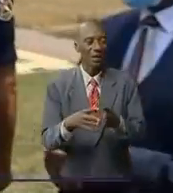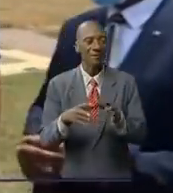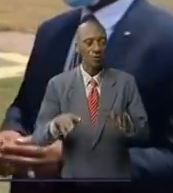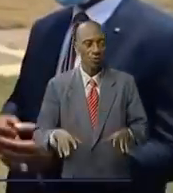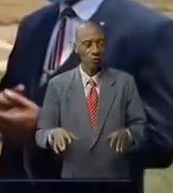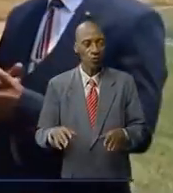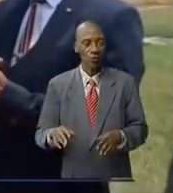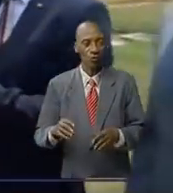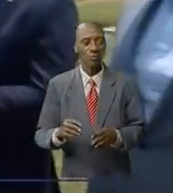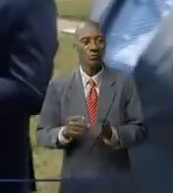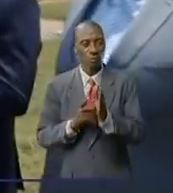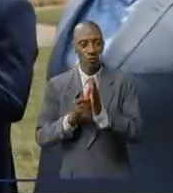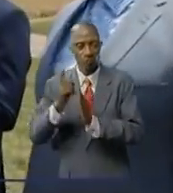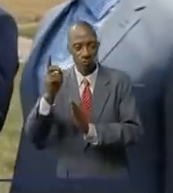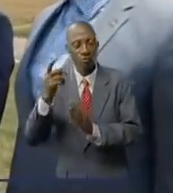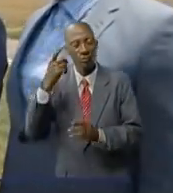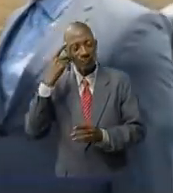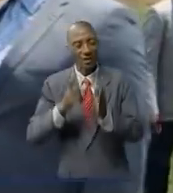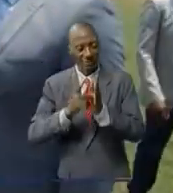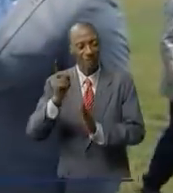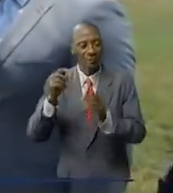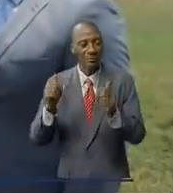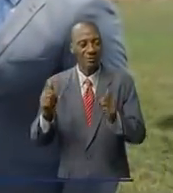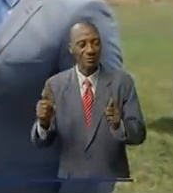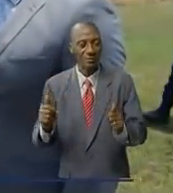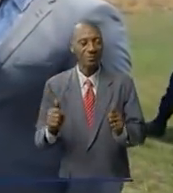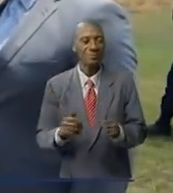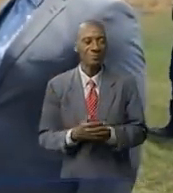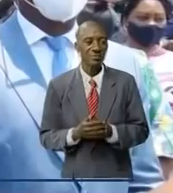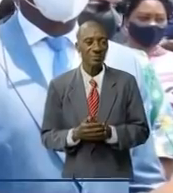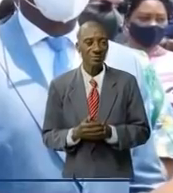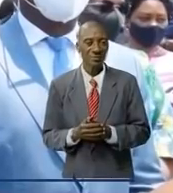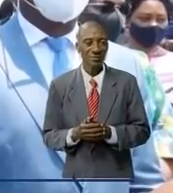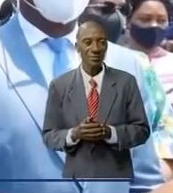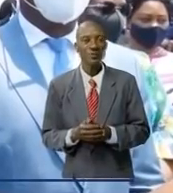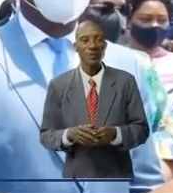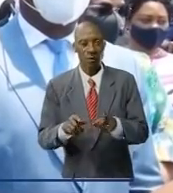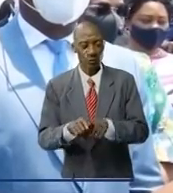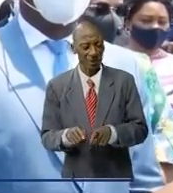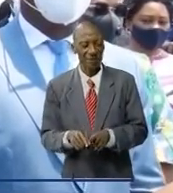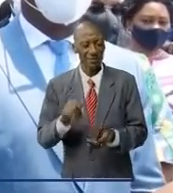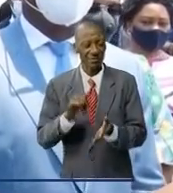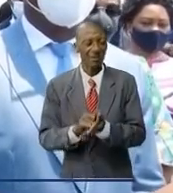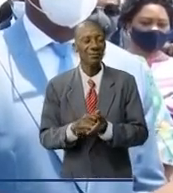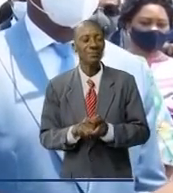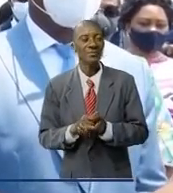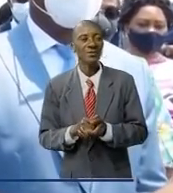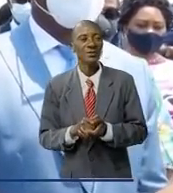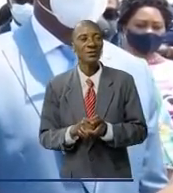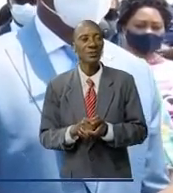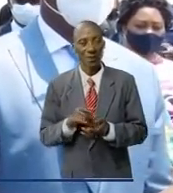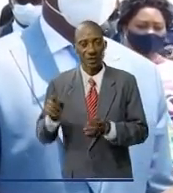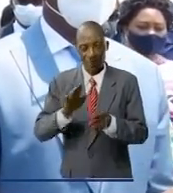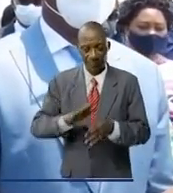avancés sur le plan du développement. Et en même temps, c'est une interpellation pour nous, pour que nous puissions travailler